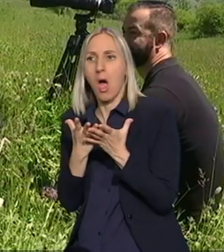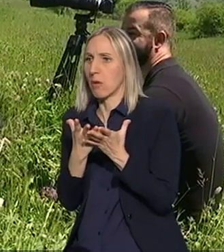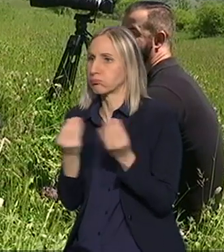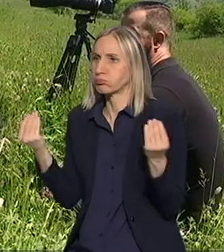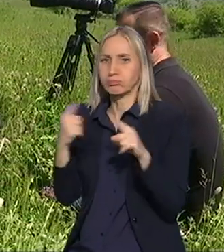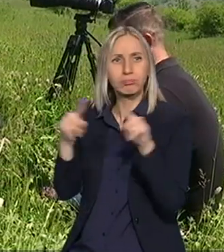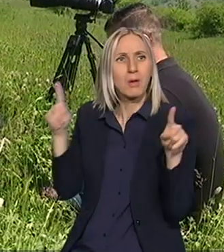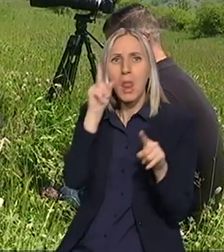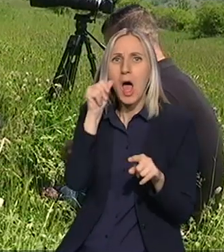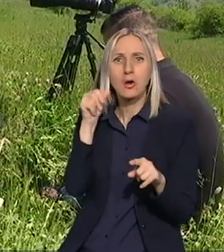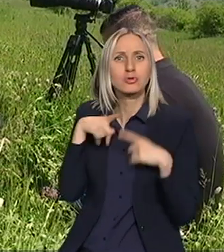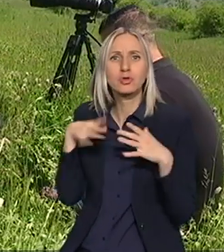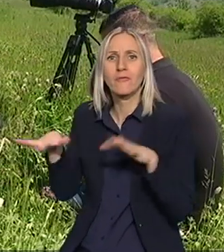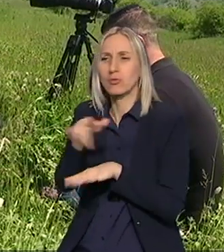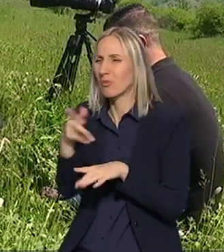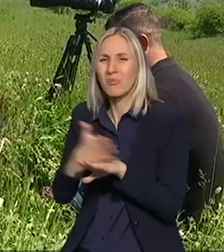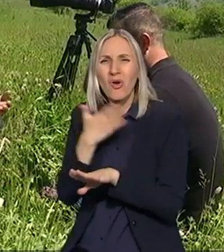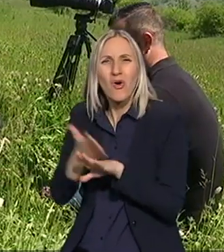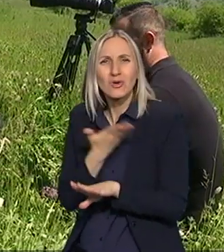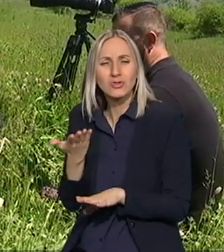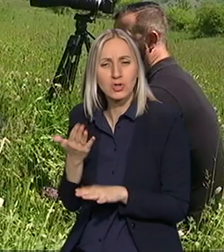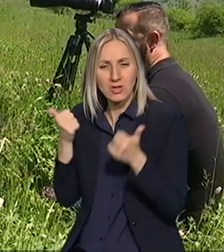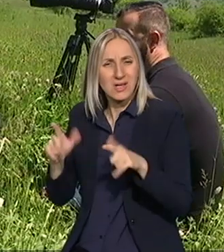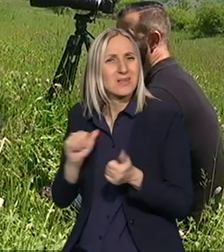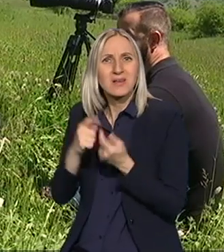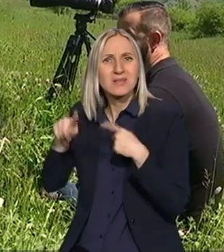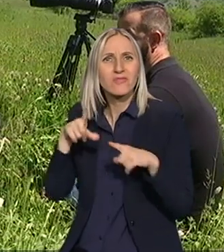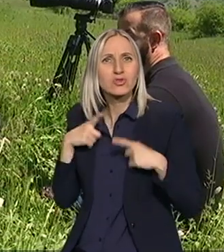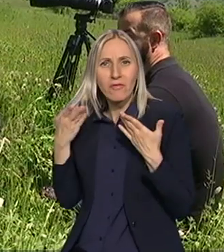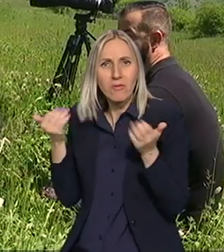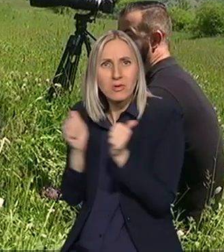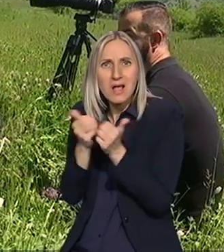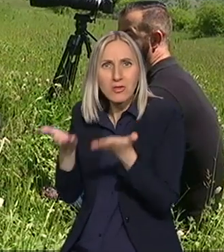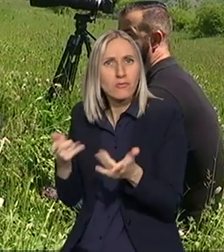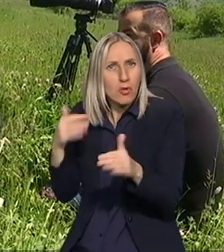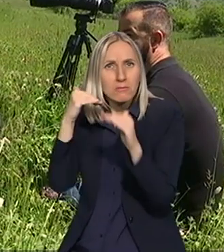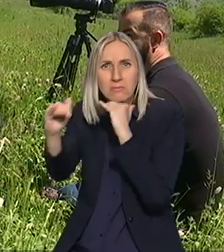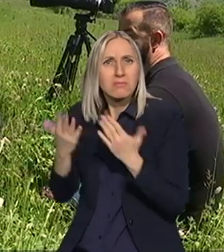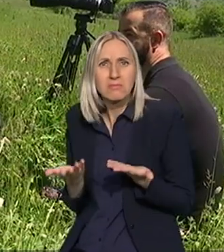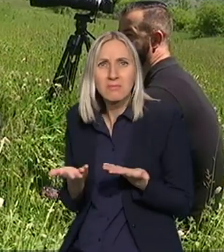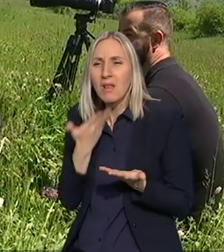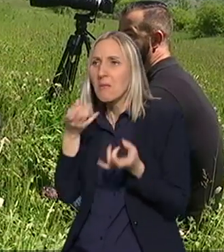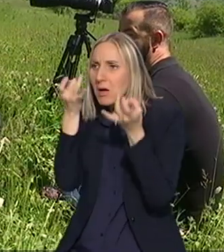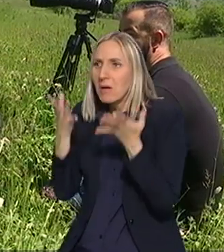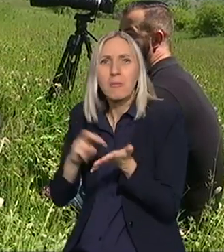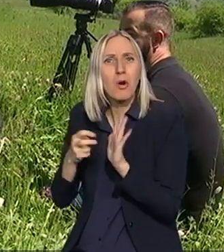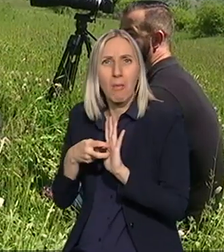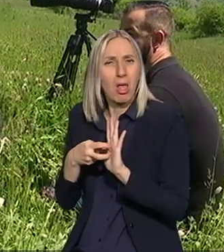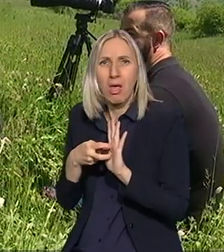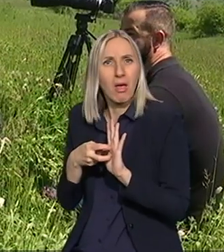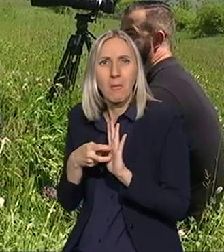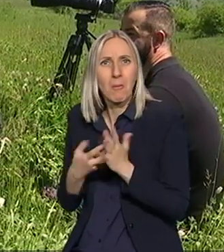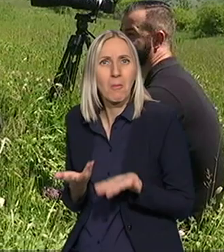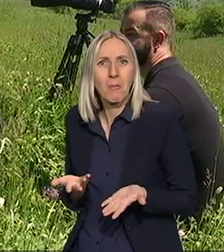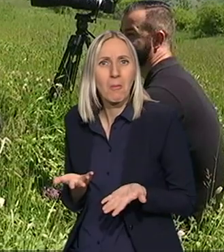jer to je prošlo, mislim, mi živimo tu zajedno i to je realnost. Nemamo nijedan nikakvih problema. Izađemo,